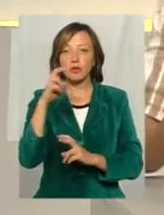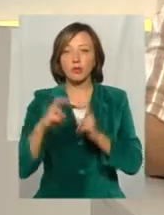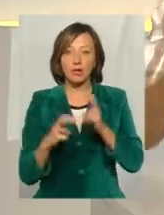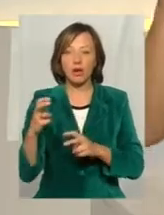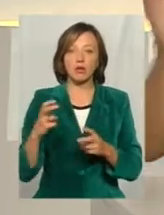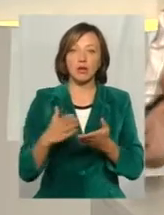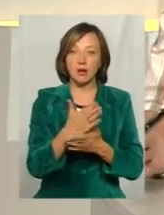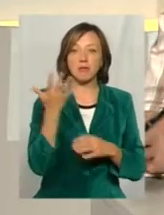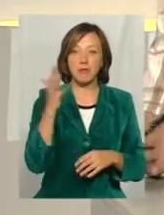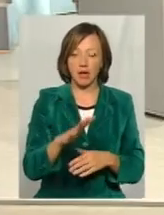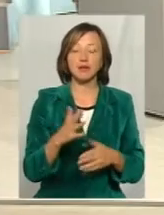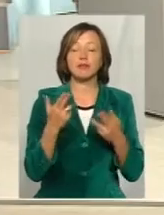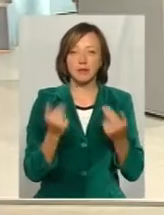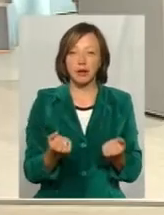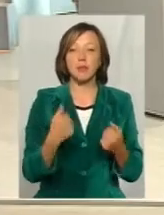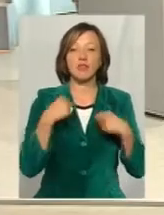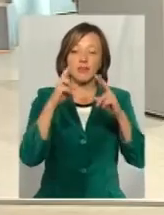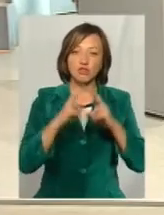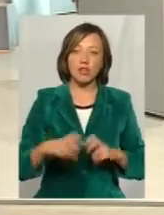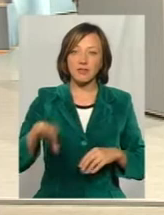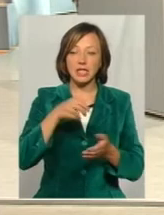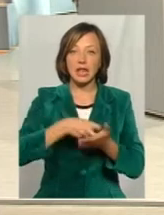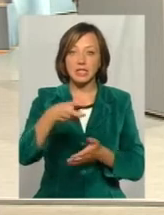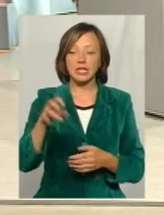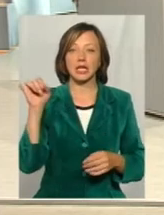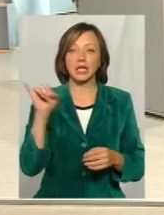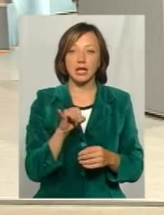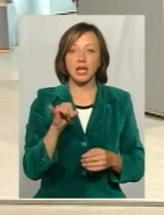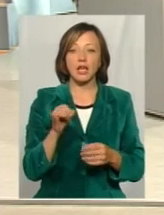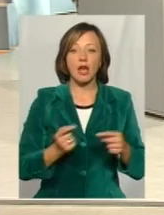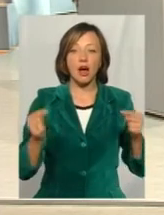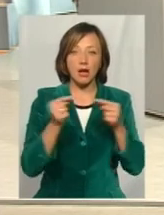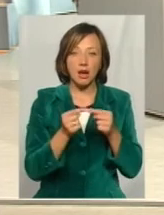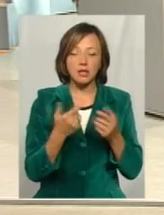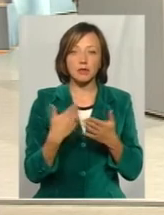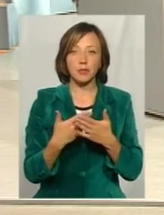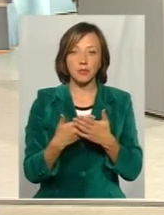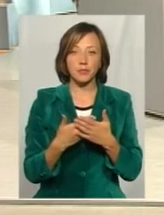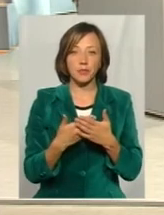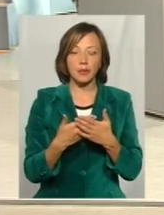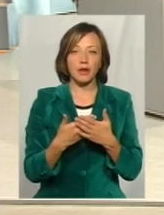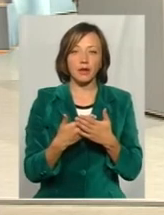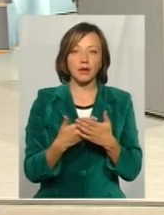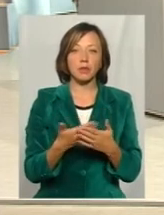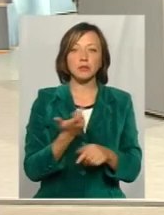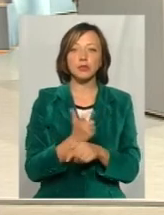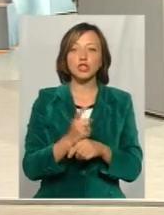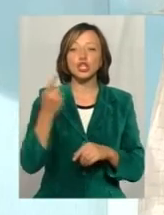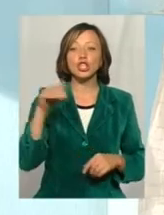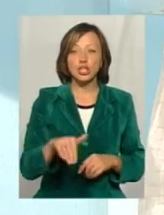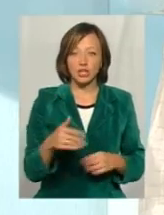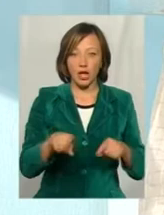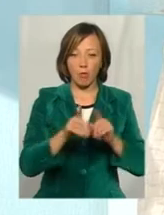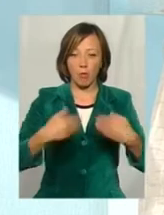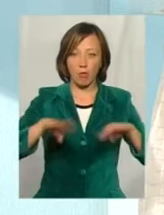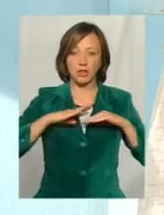м'ясокомбінату да. ходило 5 маршрутів. Да, ми вивчаємо всі ці листи. І якраз от ми більше тисячі вже таких